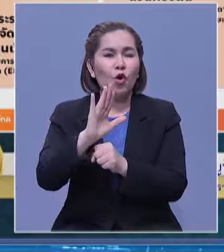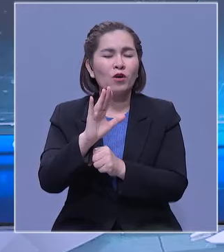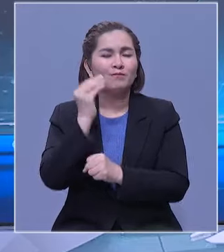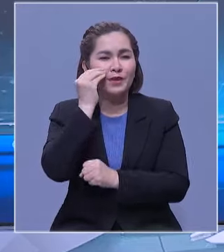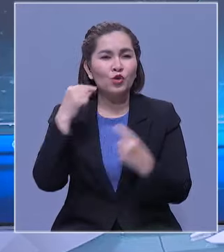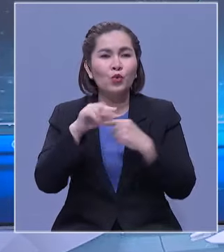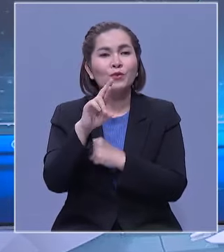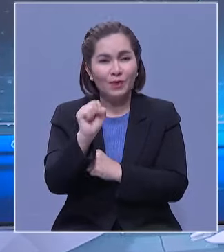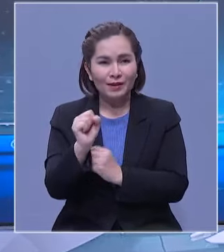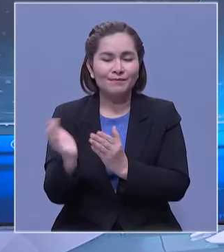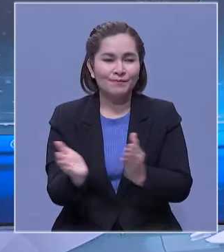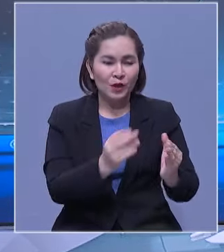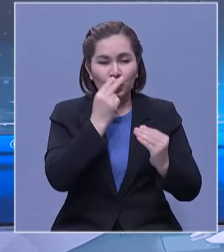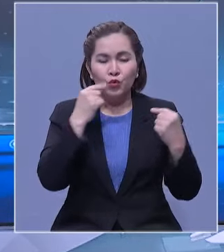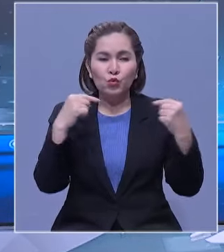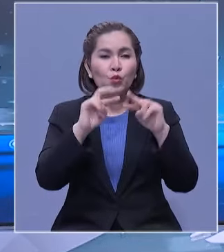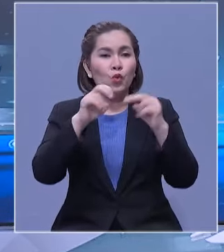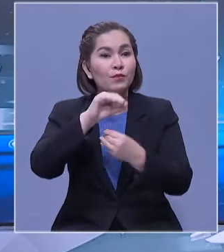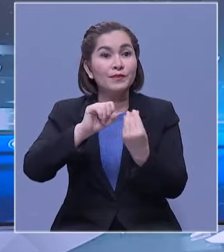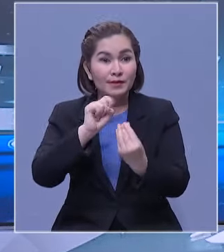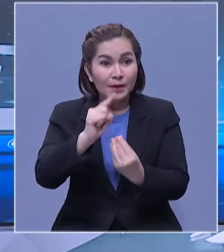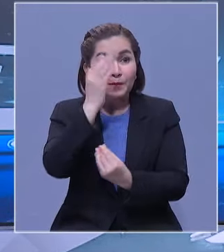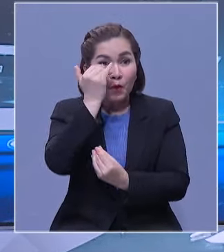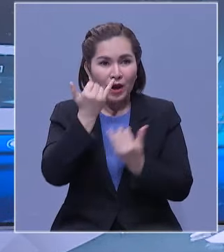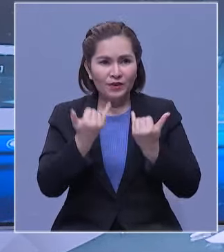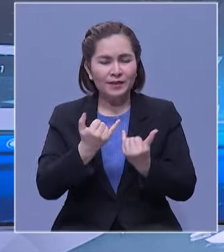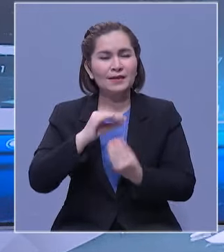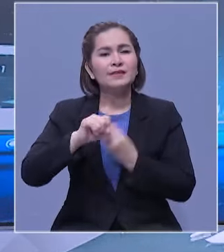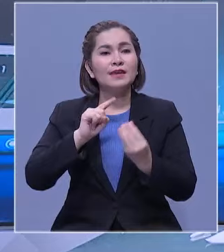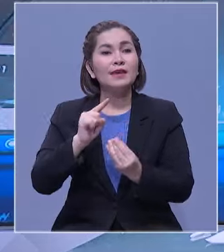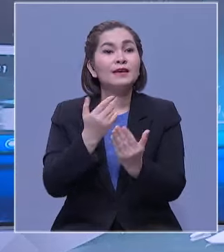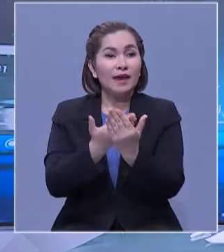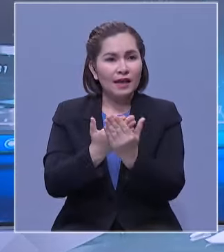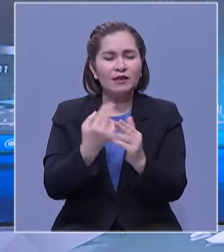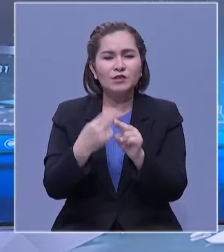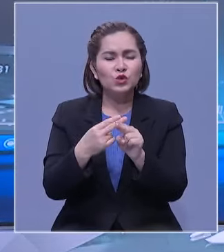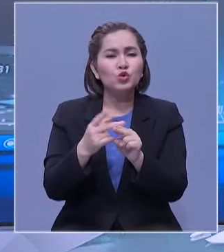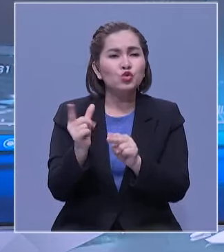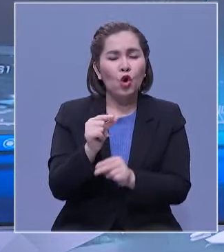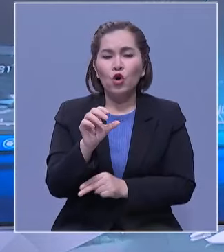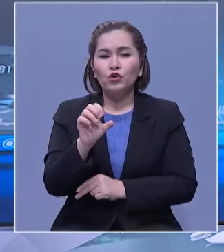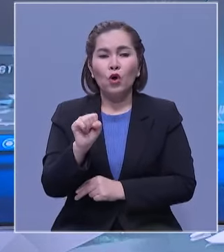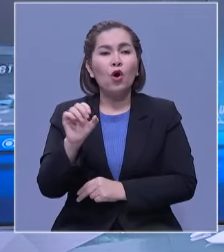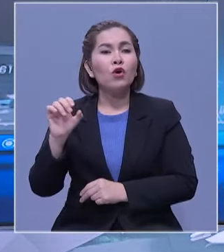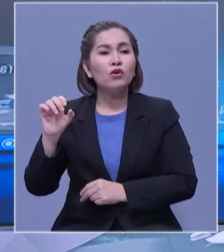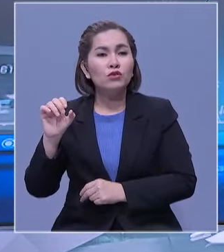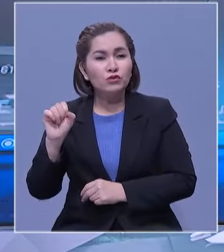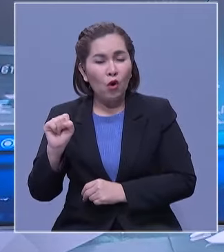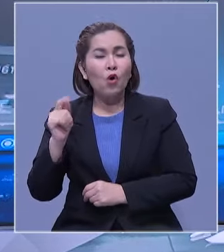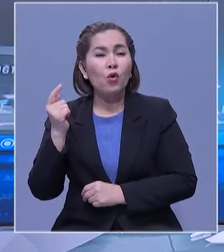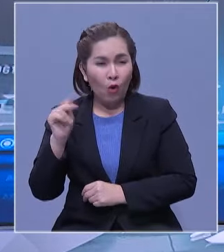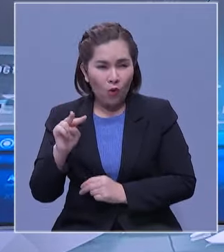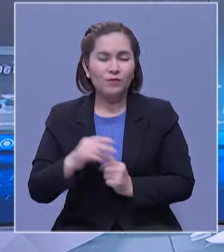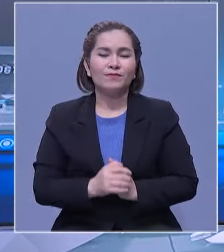กลับมาดูเศรษฐกิจกันหน่อยมั้ยคะคือกรณีที่ทางสำนักงานเศรษฐกิจการคลังหรือว่าสสคเนี่ยออกมาแถลงบอกว่า